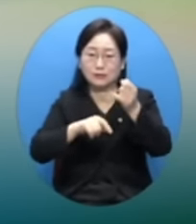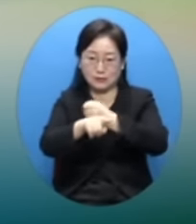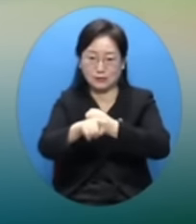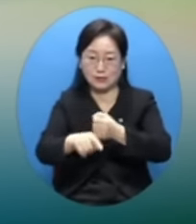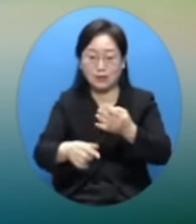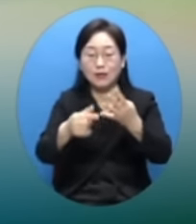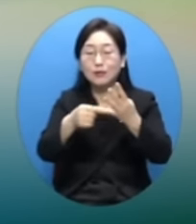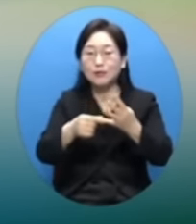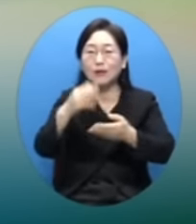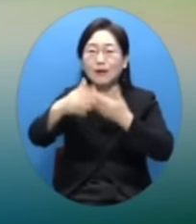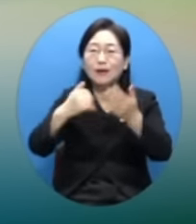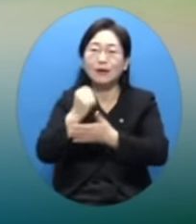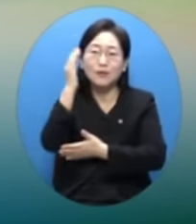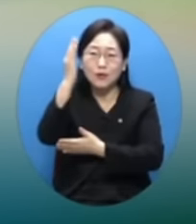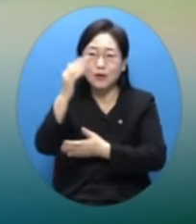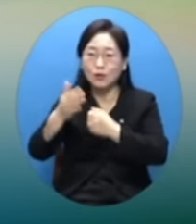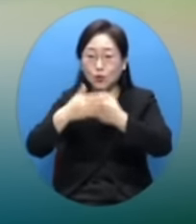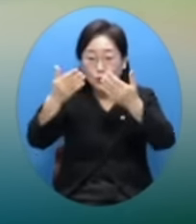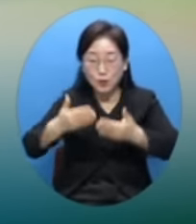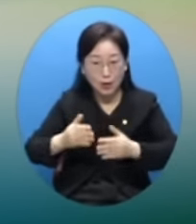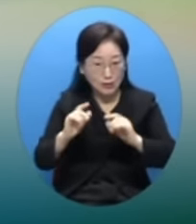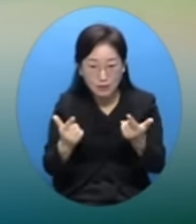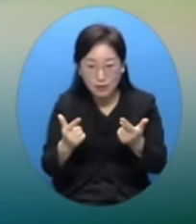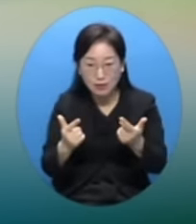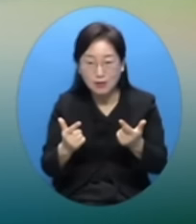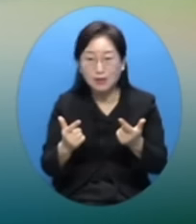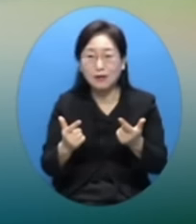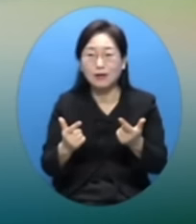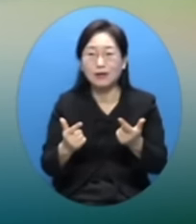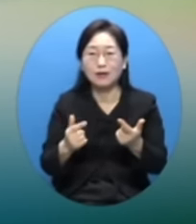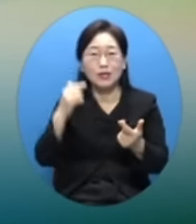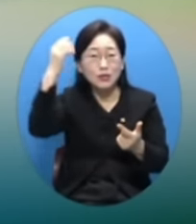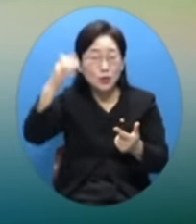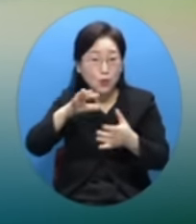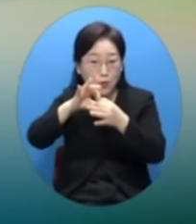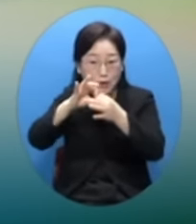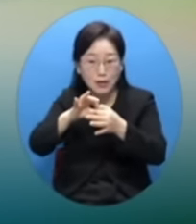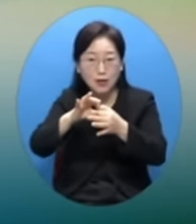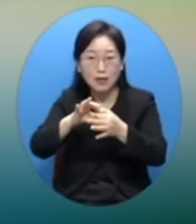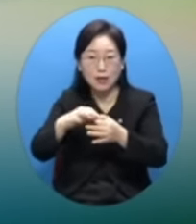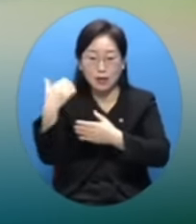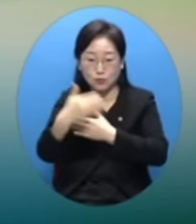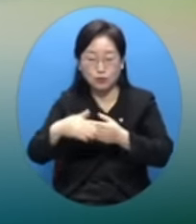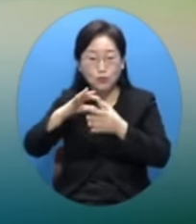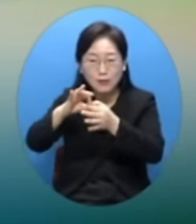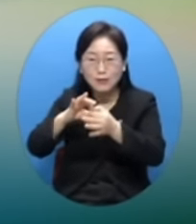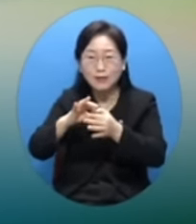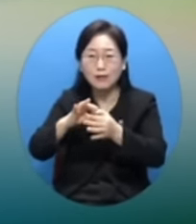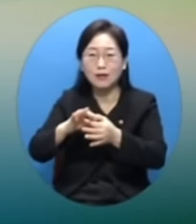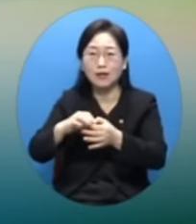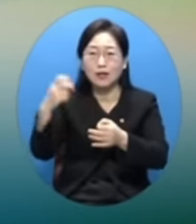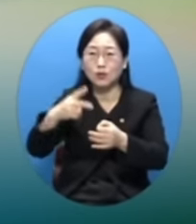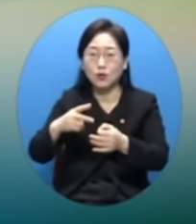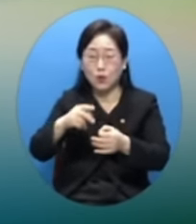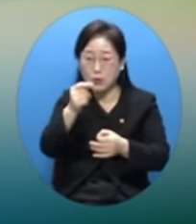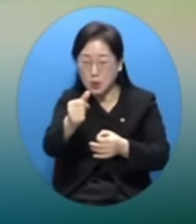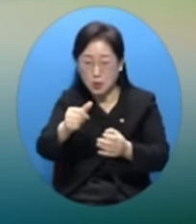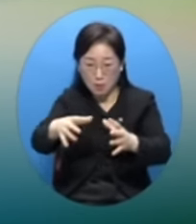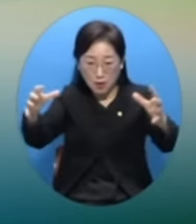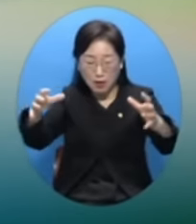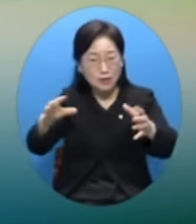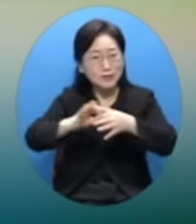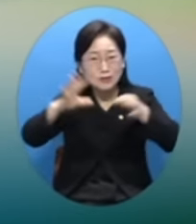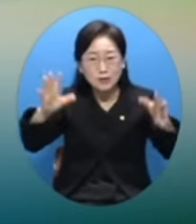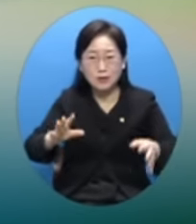번째 하나님의 영광 도움이 되는 것이 아니면 영혼의 관계된 것이든지 육체의 관계된 것이든지 또는 적든지 많든지간에